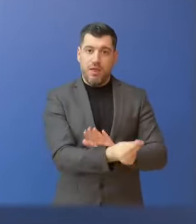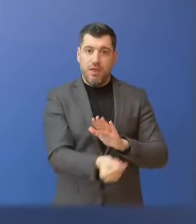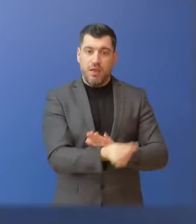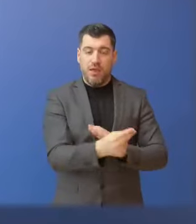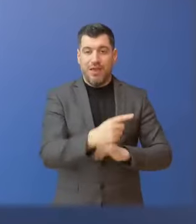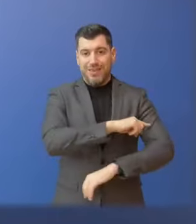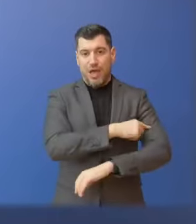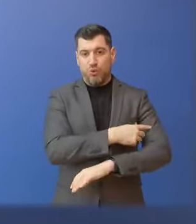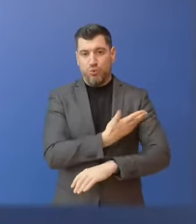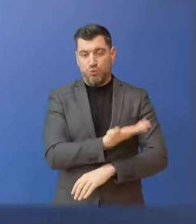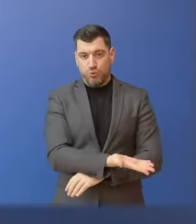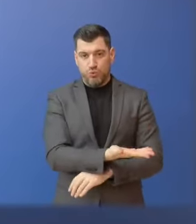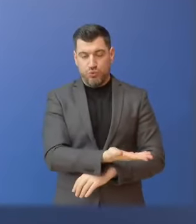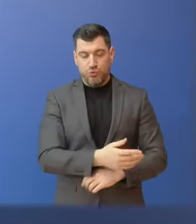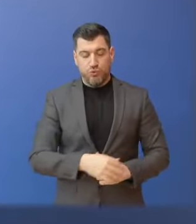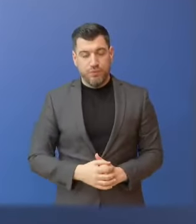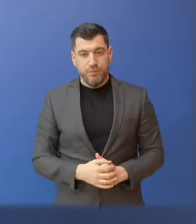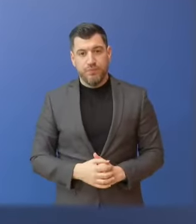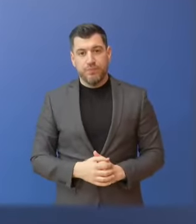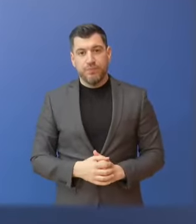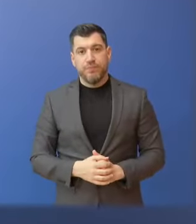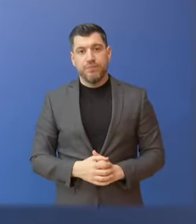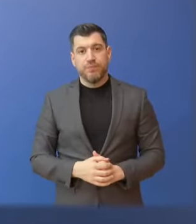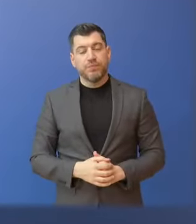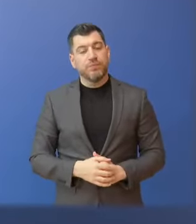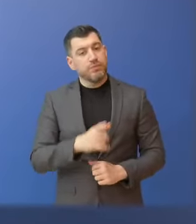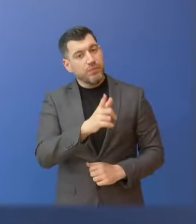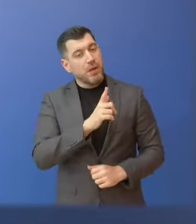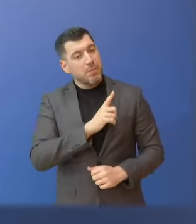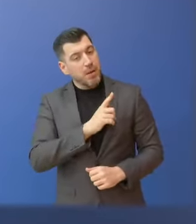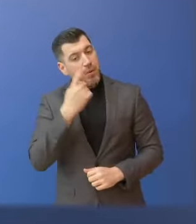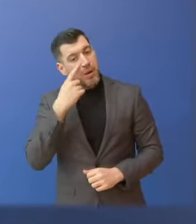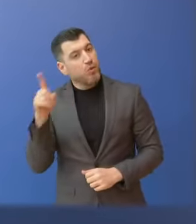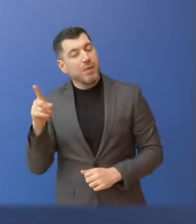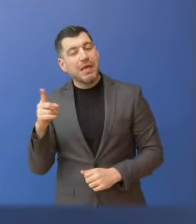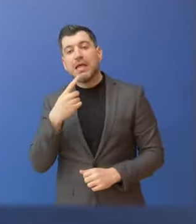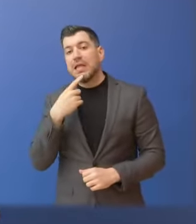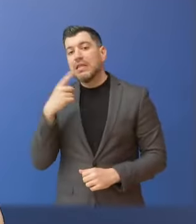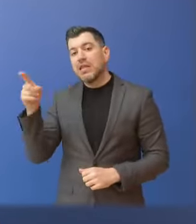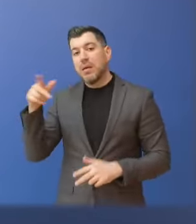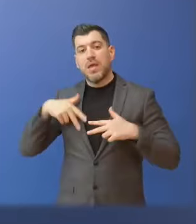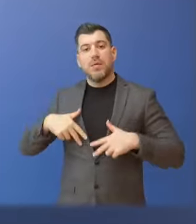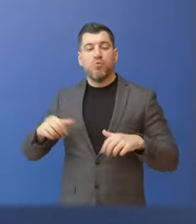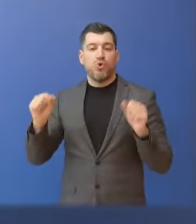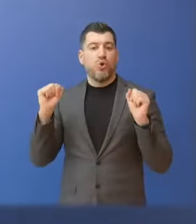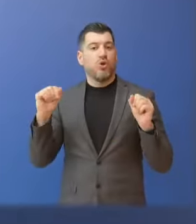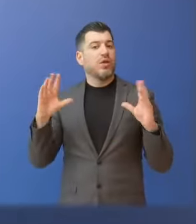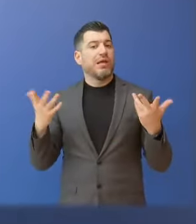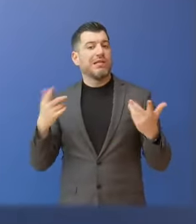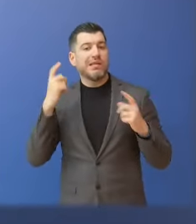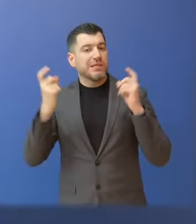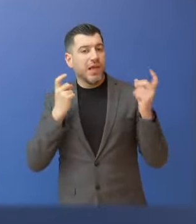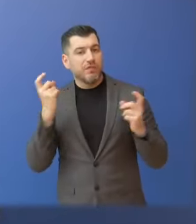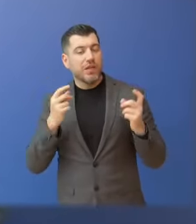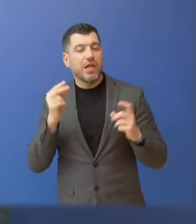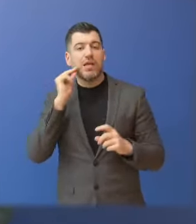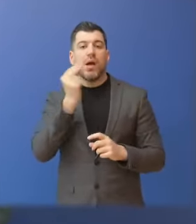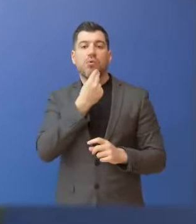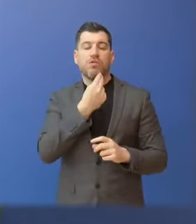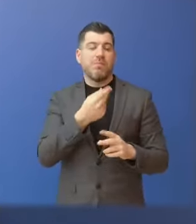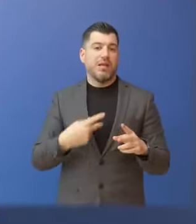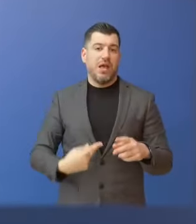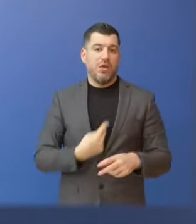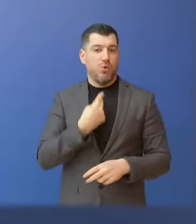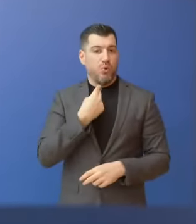περιμένουμε να δούμε πώς θα αναλυθεί και θα εξηγηθεί η πολιτική της κυβέρνησης και για τα απογευματινά χειρουργεία και όταν δείτε τις